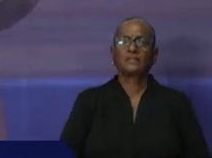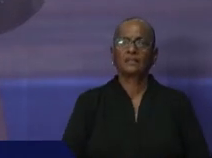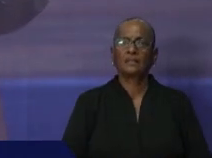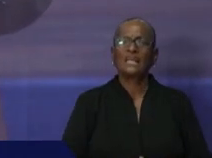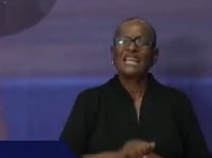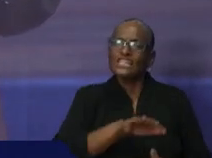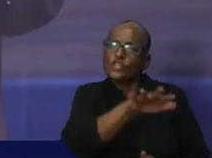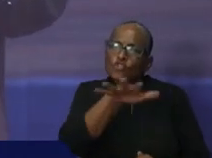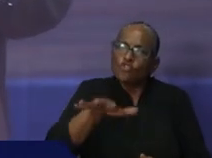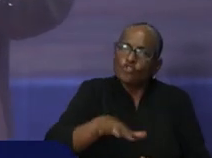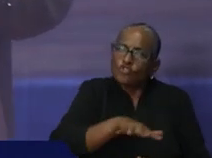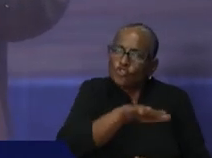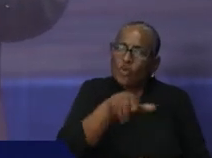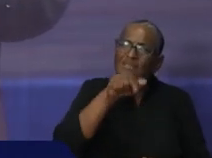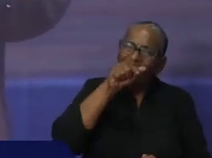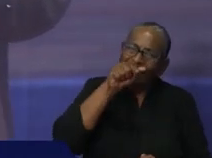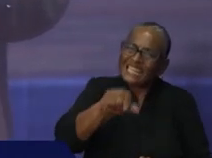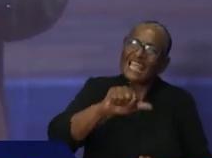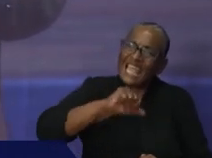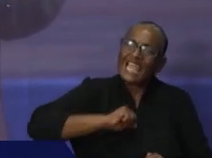in a situasi for akondre.